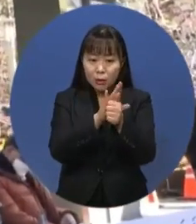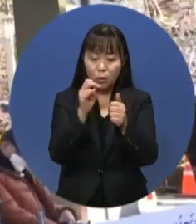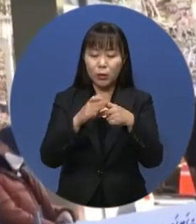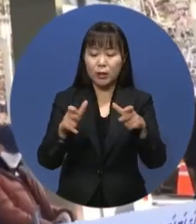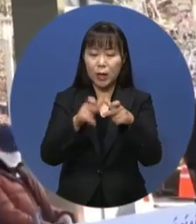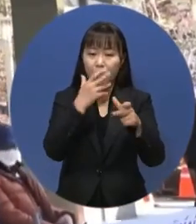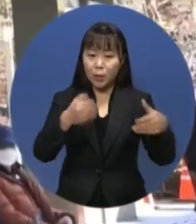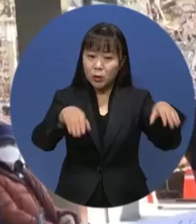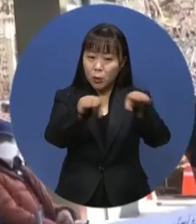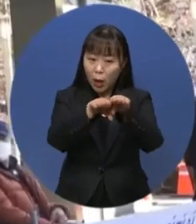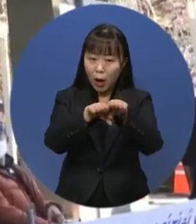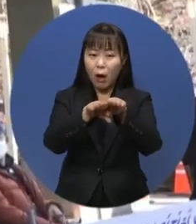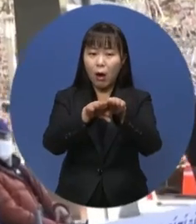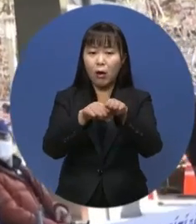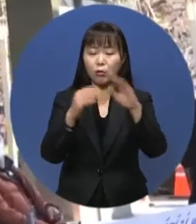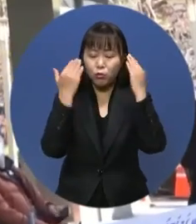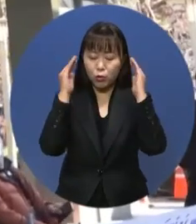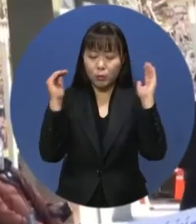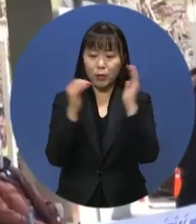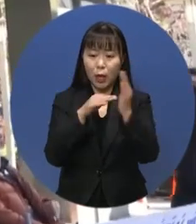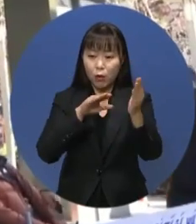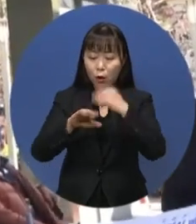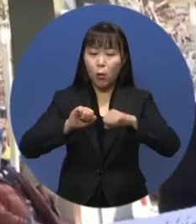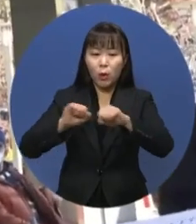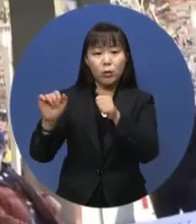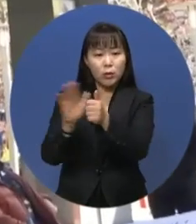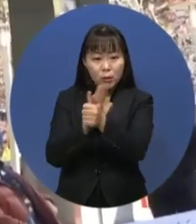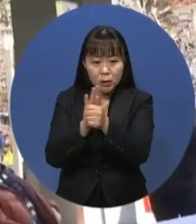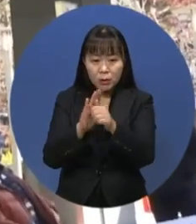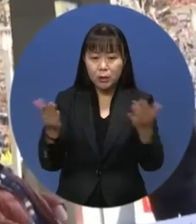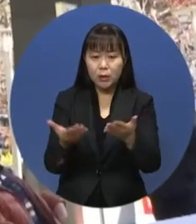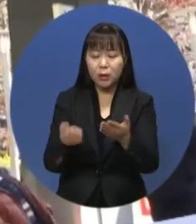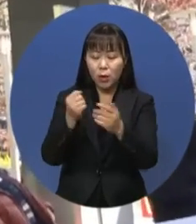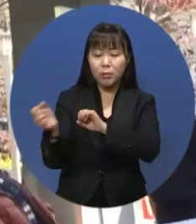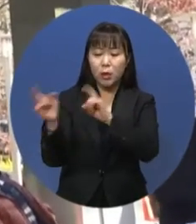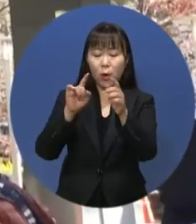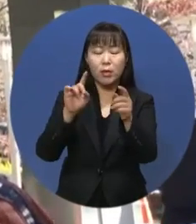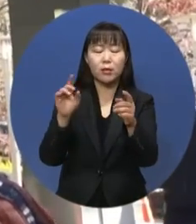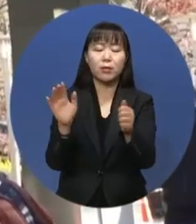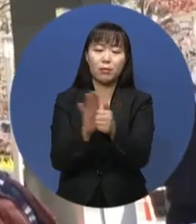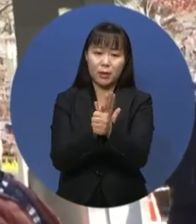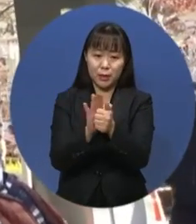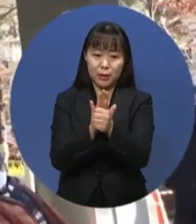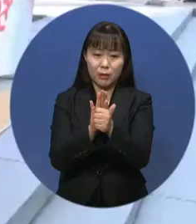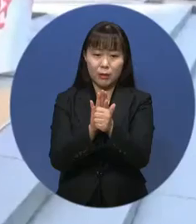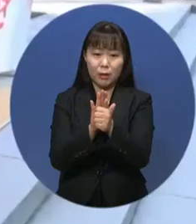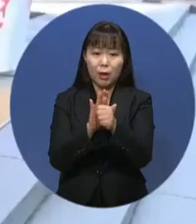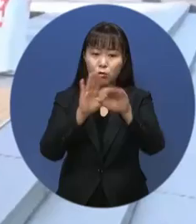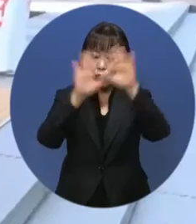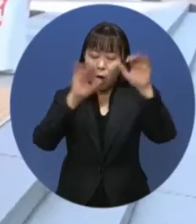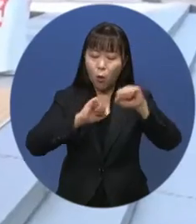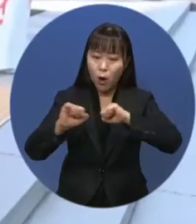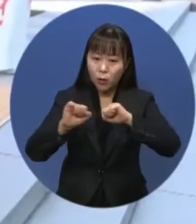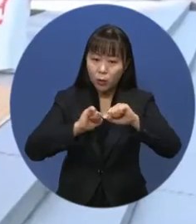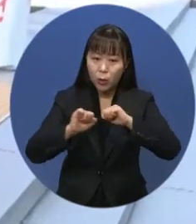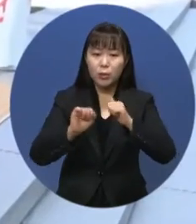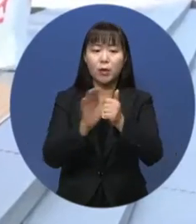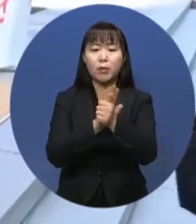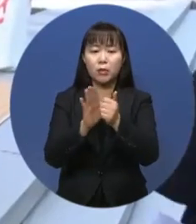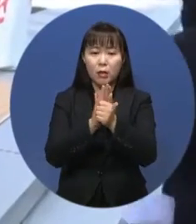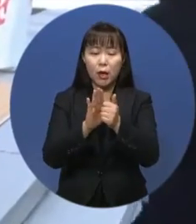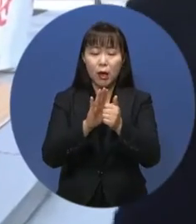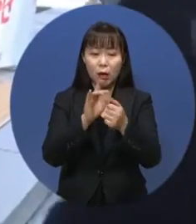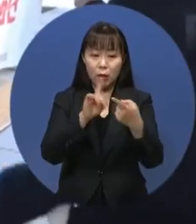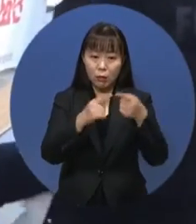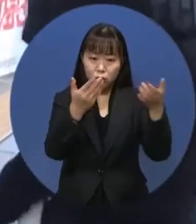장애인 복지관, 방과 후 활동 서비스, 직업 재활 서비스, 주간 활동 서비스 등도